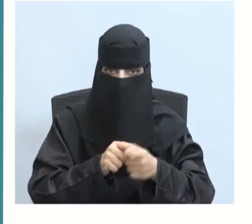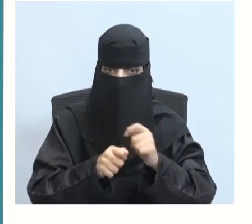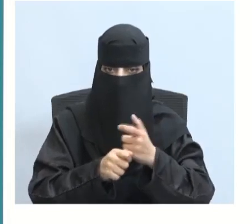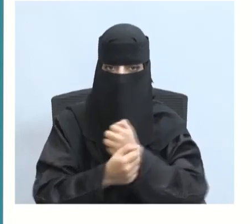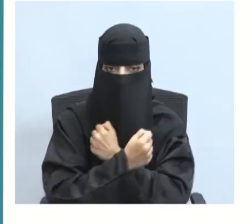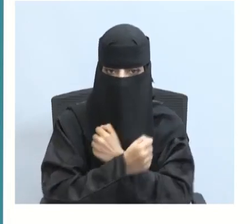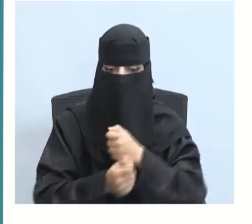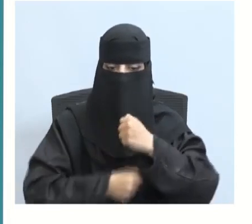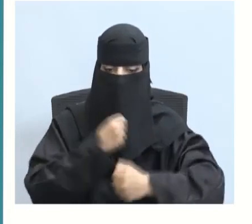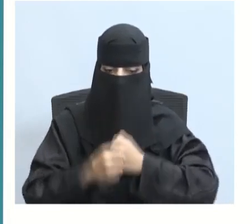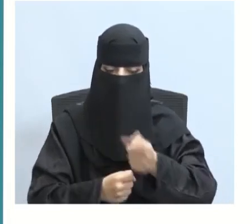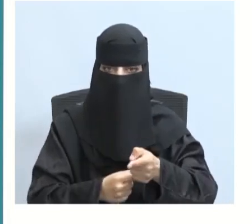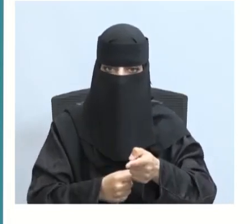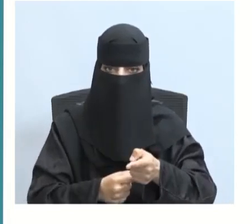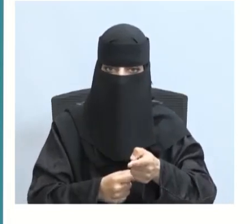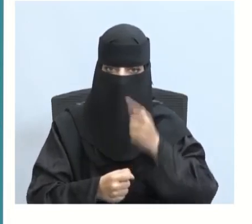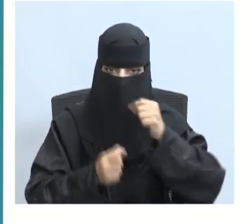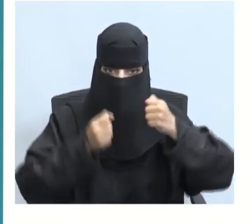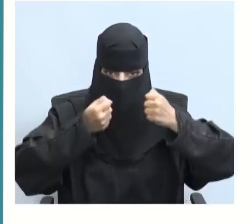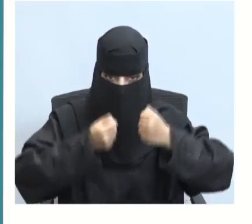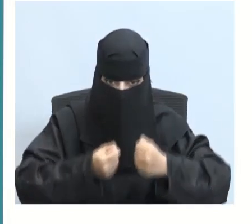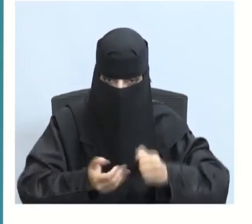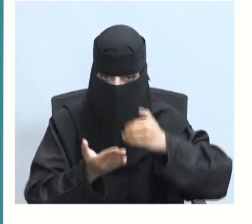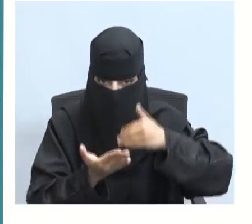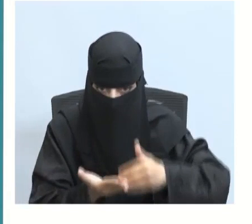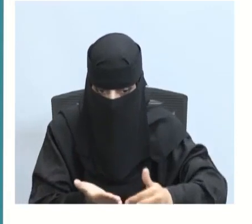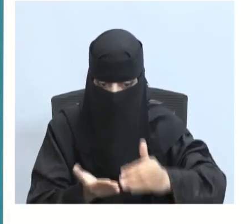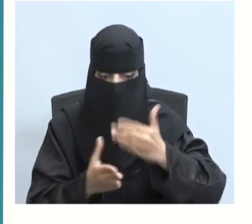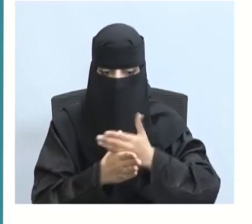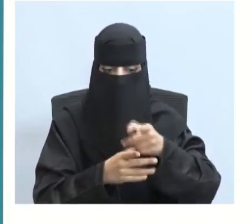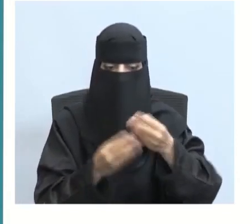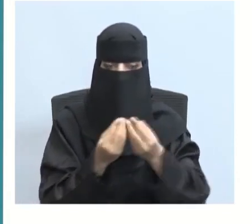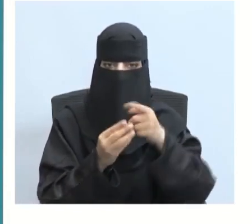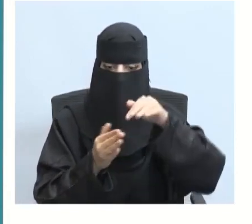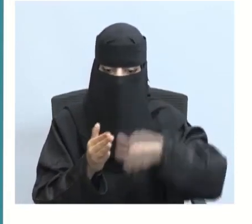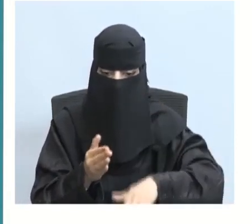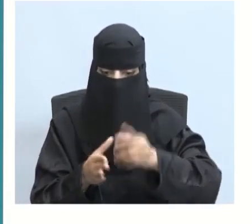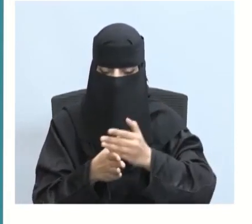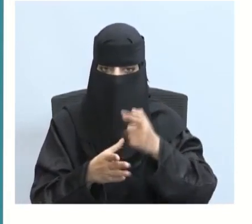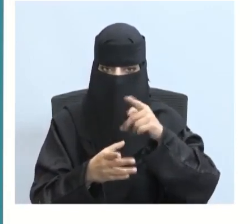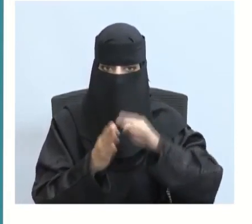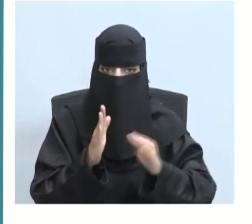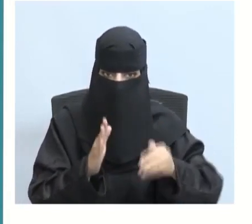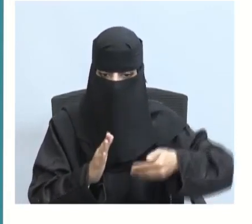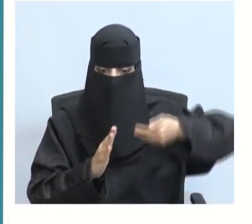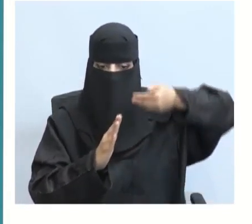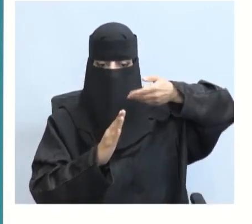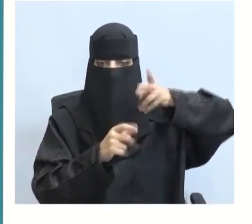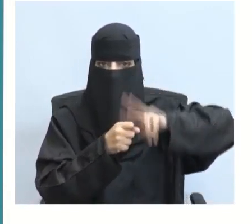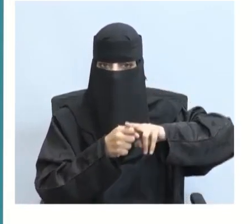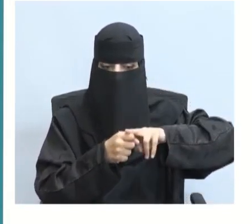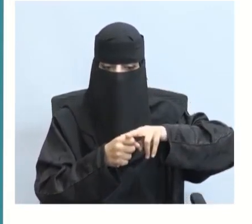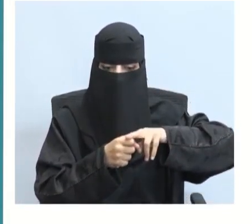طاقه حركيه عند النزول مع نزولها الى الاسفل وعند الصعود من الجهه الثانيه